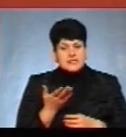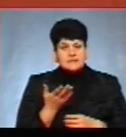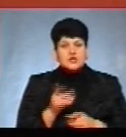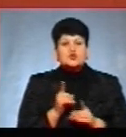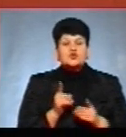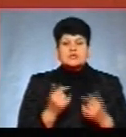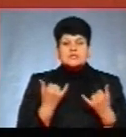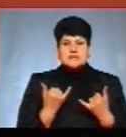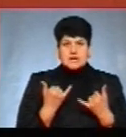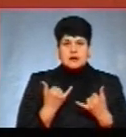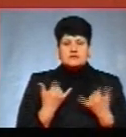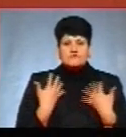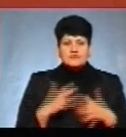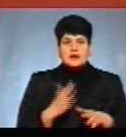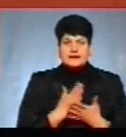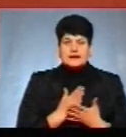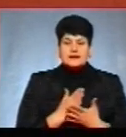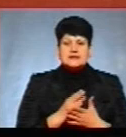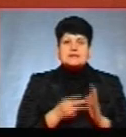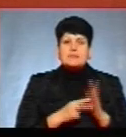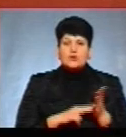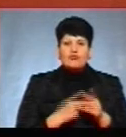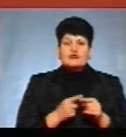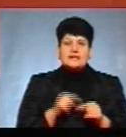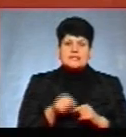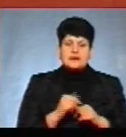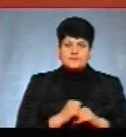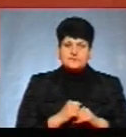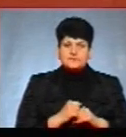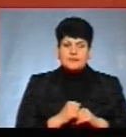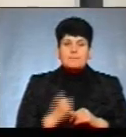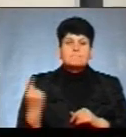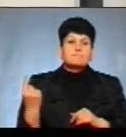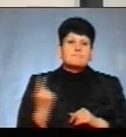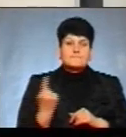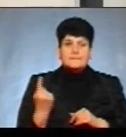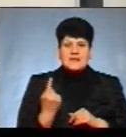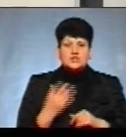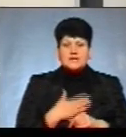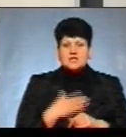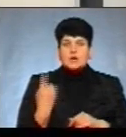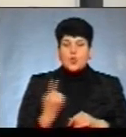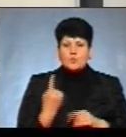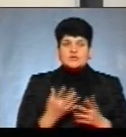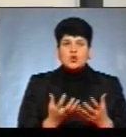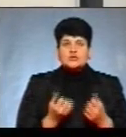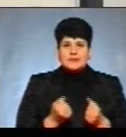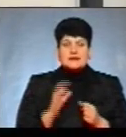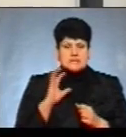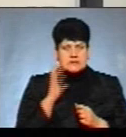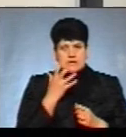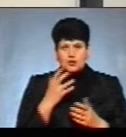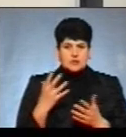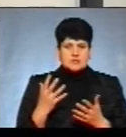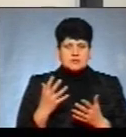Чи можете ви розказати, що наразі проговорено, що заплановано на цей рік? Ну, напевно, що вперше наша область отримала